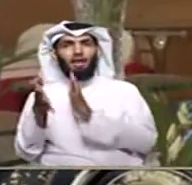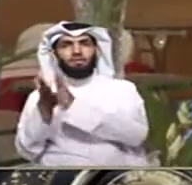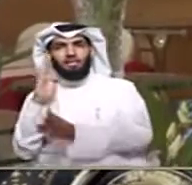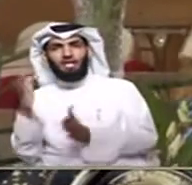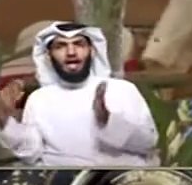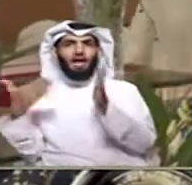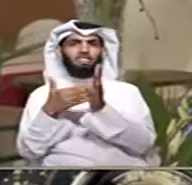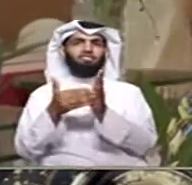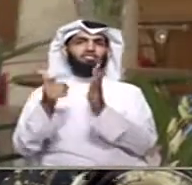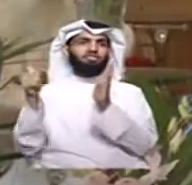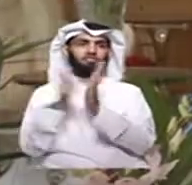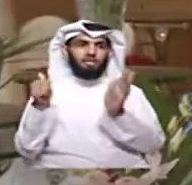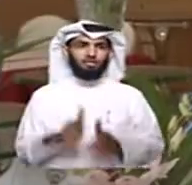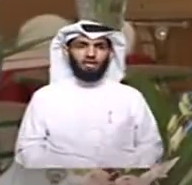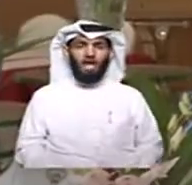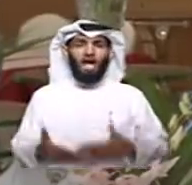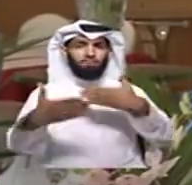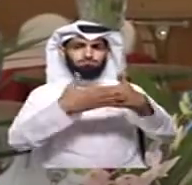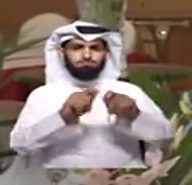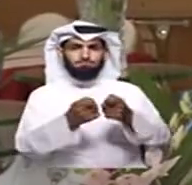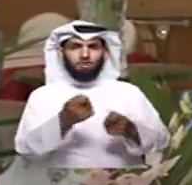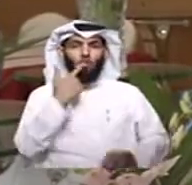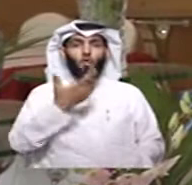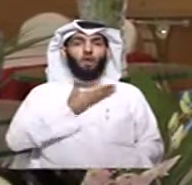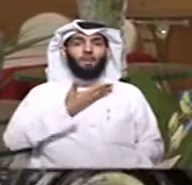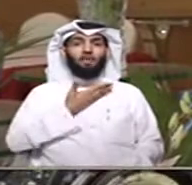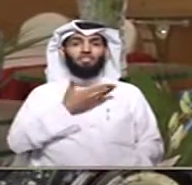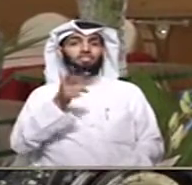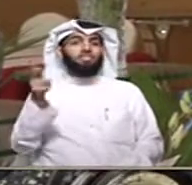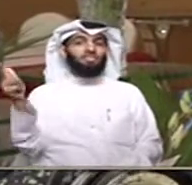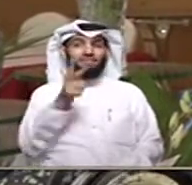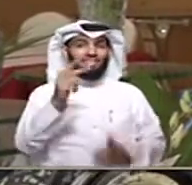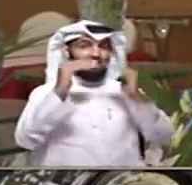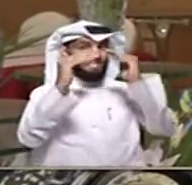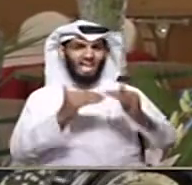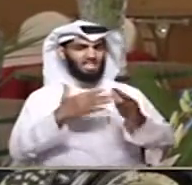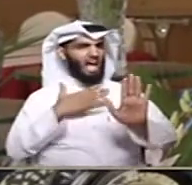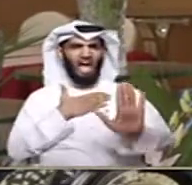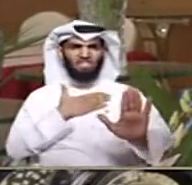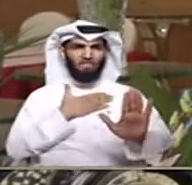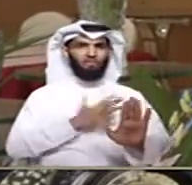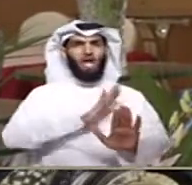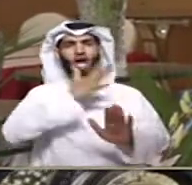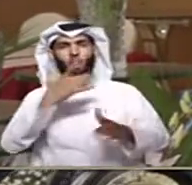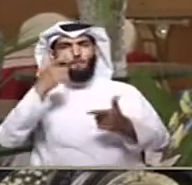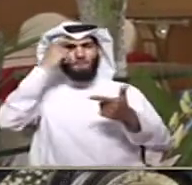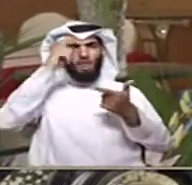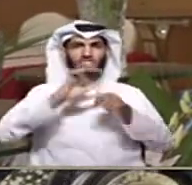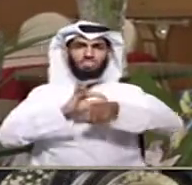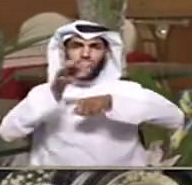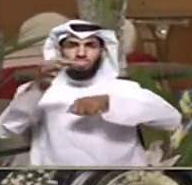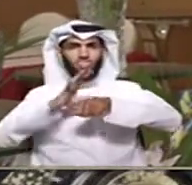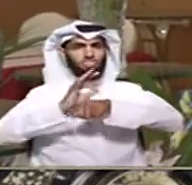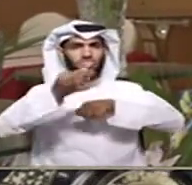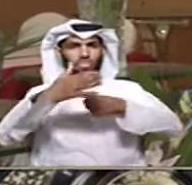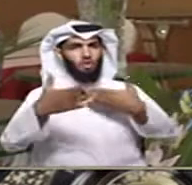الغير مسموح لها بالتبرع اللي أعمارهم أقل من 18 سنة، واللي عنده أمراض معدية، واللي